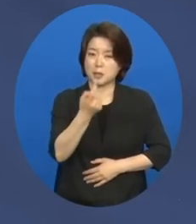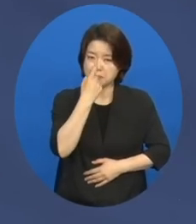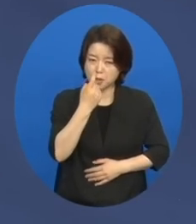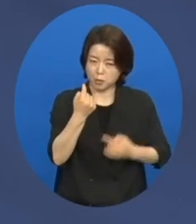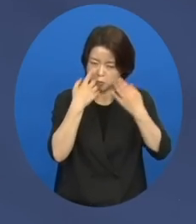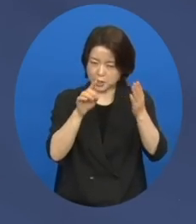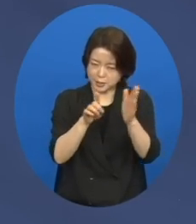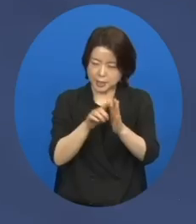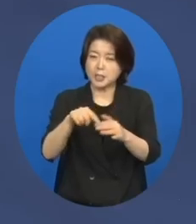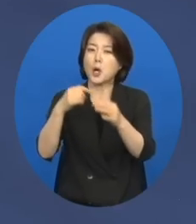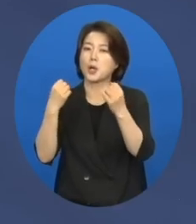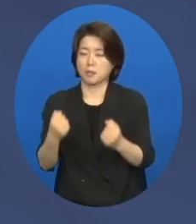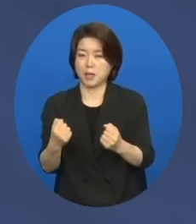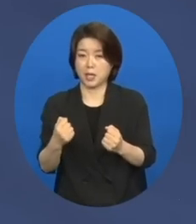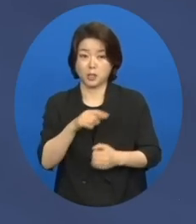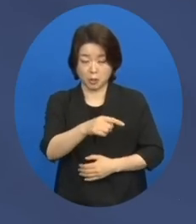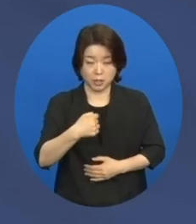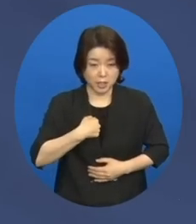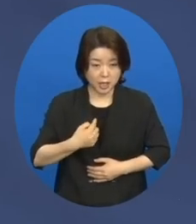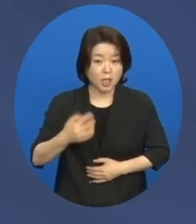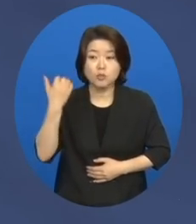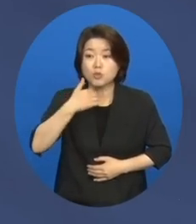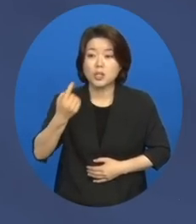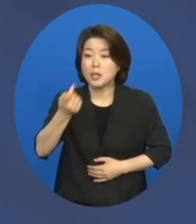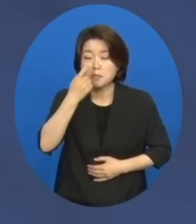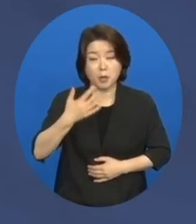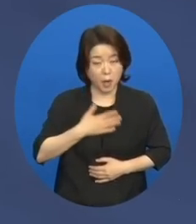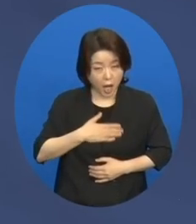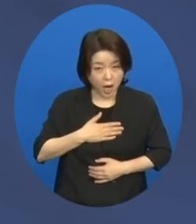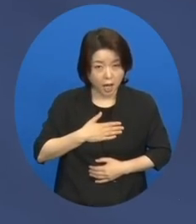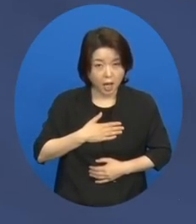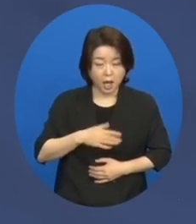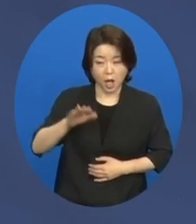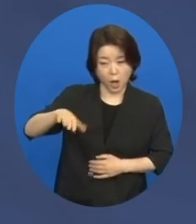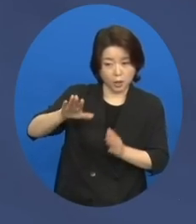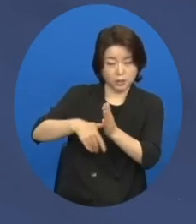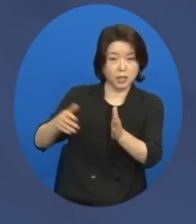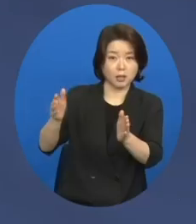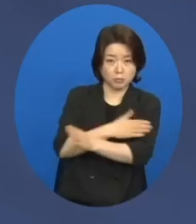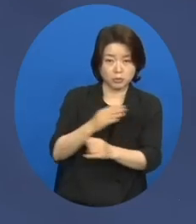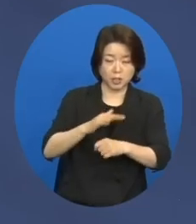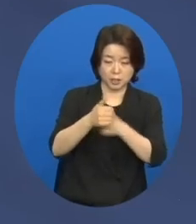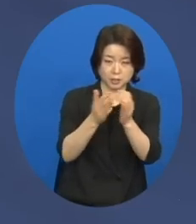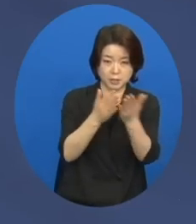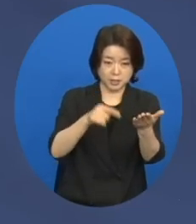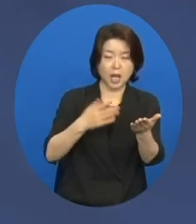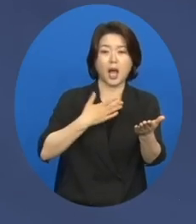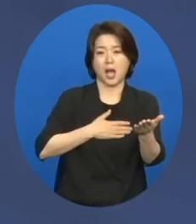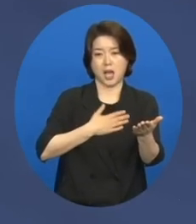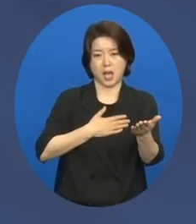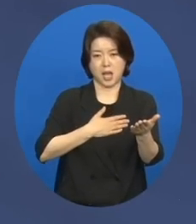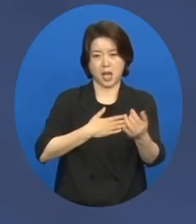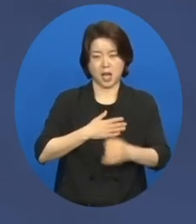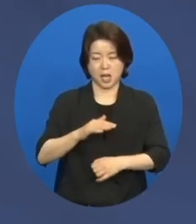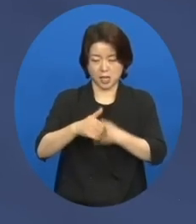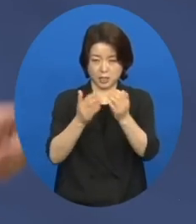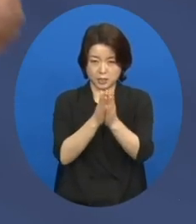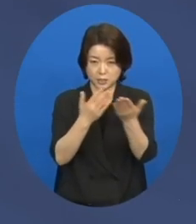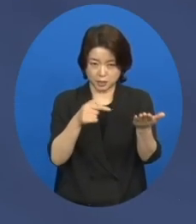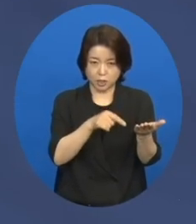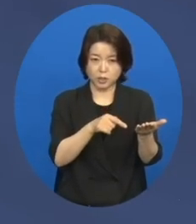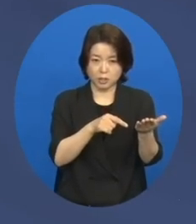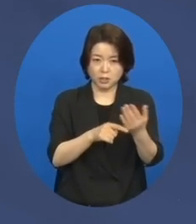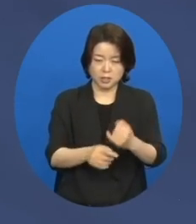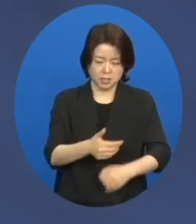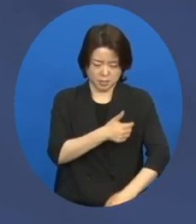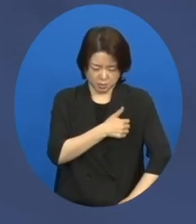일에 거하라. 너는 내가 누구에게서 배운 것을 알며 또 어려서부터 성경을 알았나니 성경은